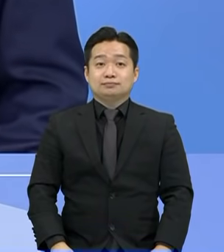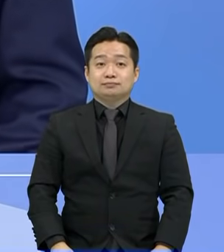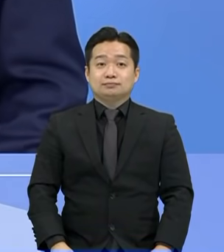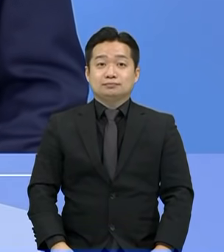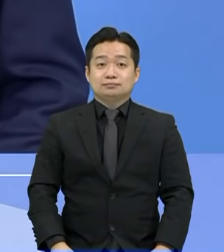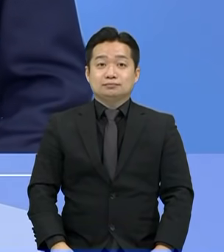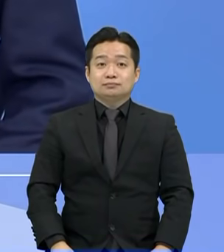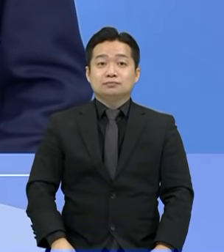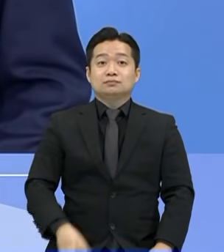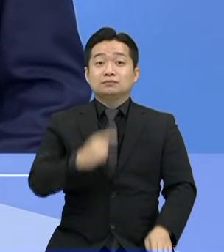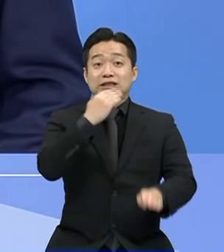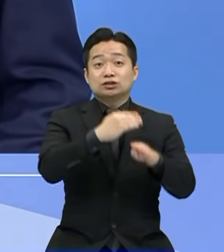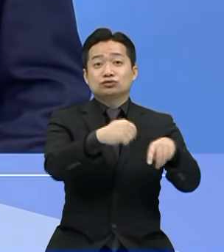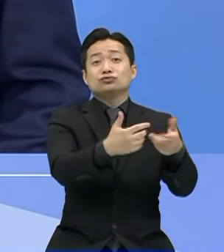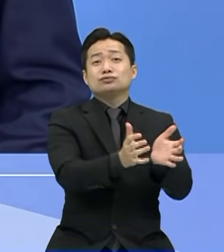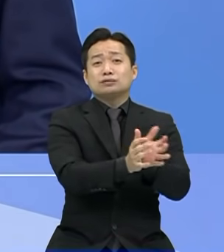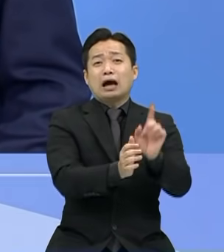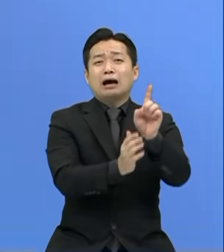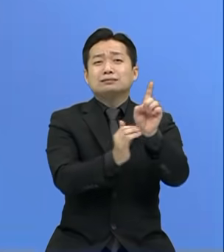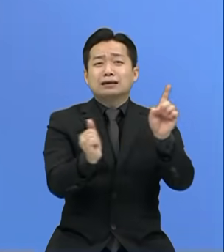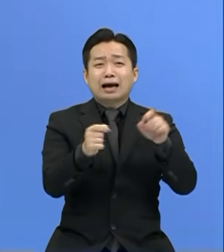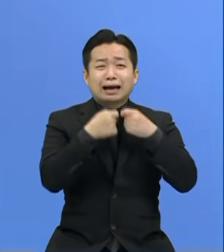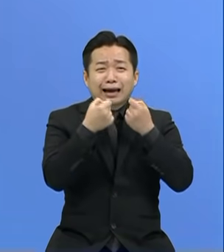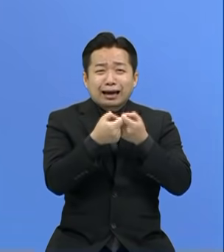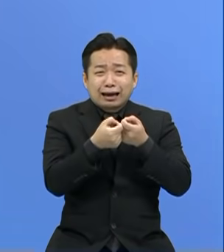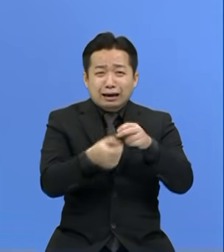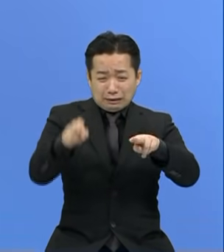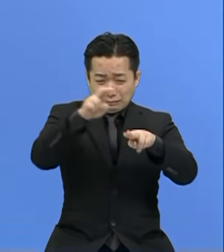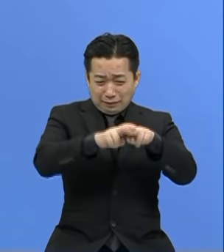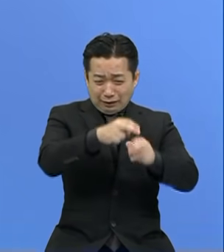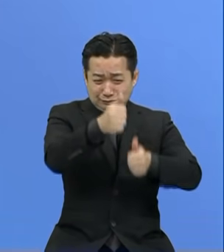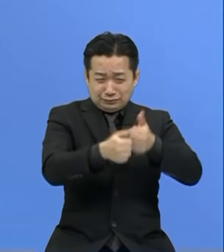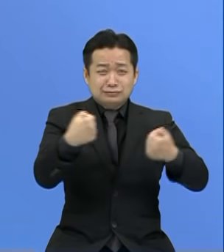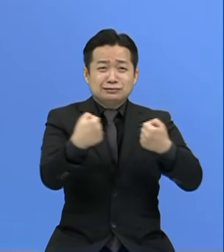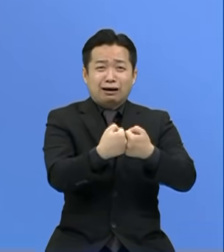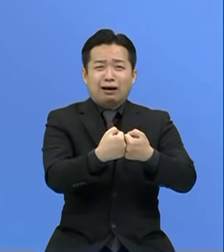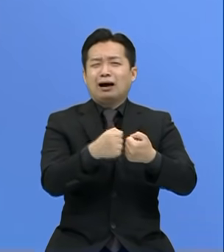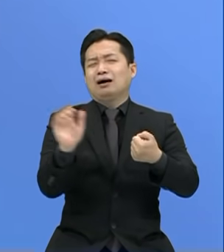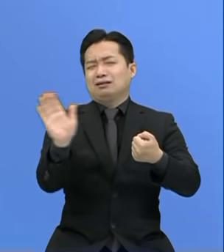우리는 특정 개인이 어떤 자리를 차지하기 위해서 경쟁한 게 아니고